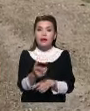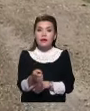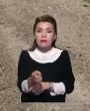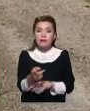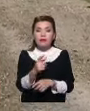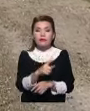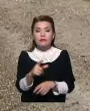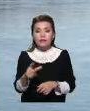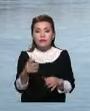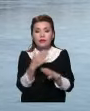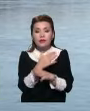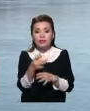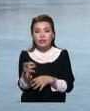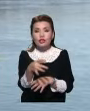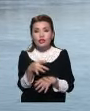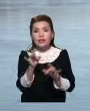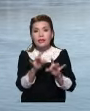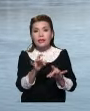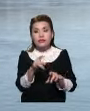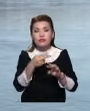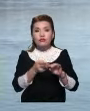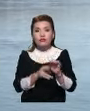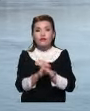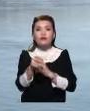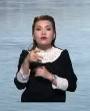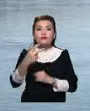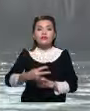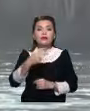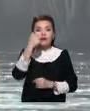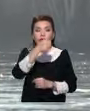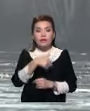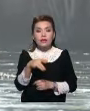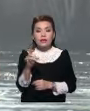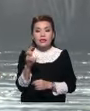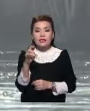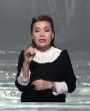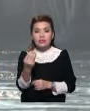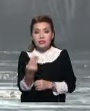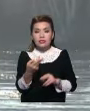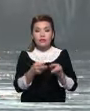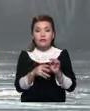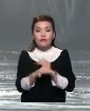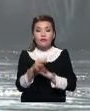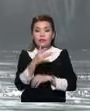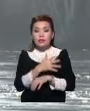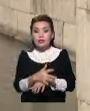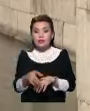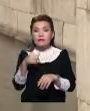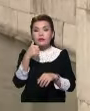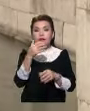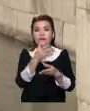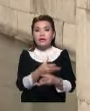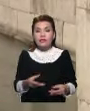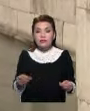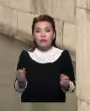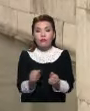управлении природных ресурсов региона объясняют, с 2020 года у Иртыша начался маловодный период, плюс минувшая весна была